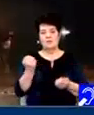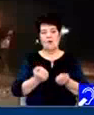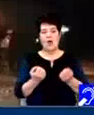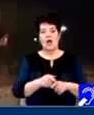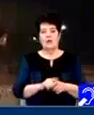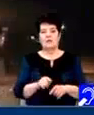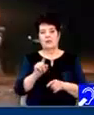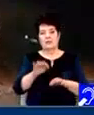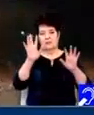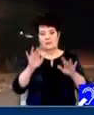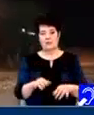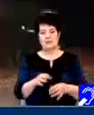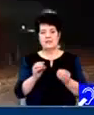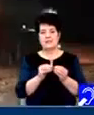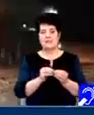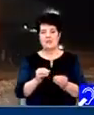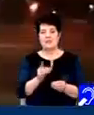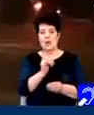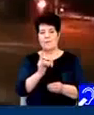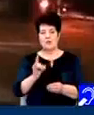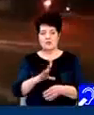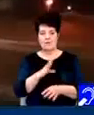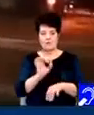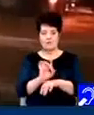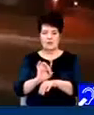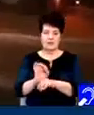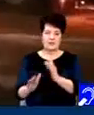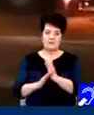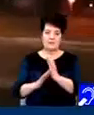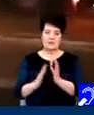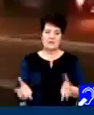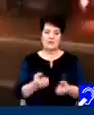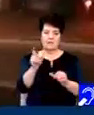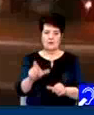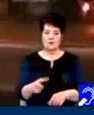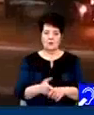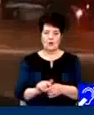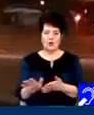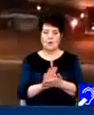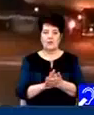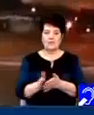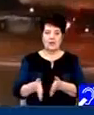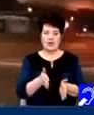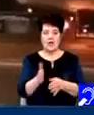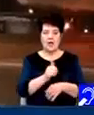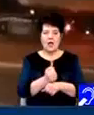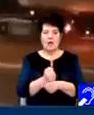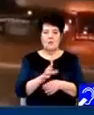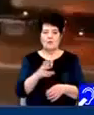cauza nămeților, zeci de mașini au rămas blocate și a fost nevoie de intervenția salvatorilor. La curățarea șoselelor au fost